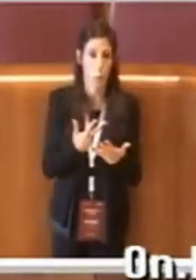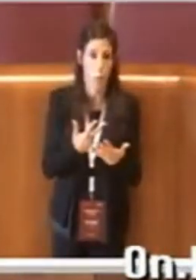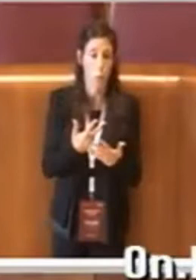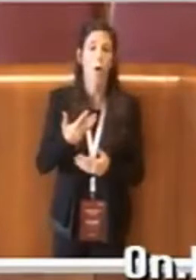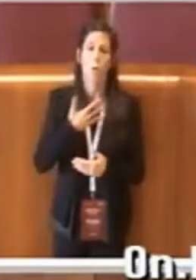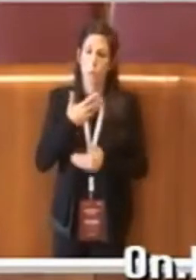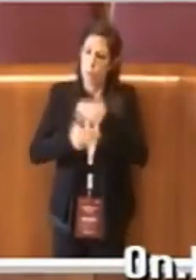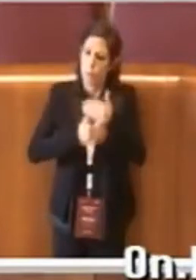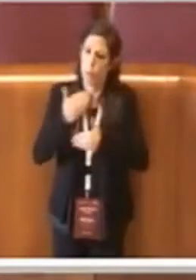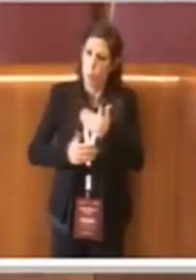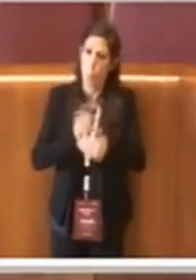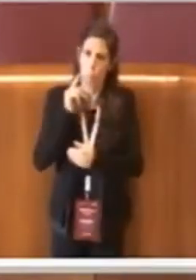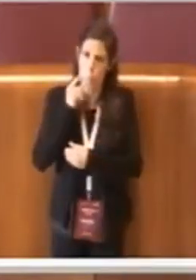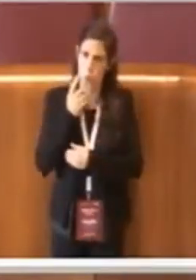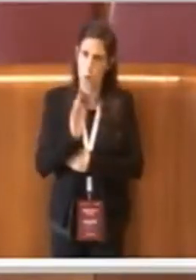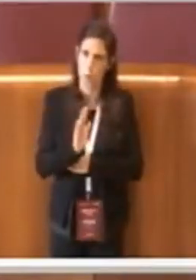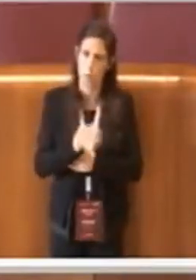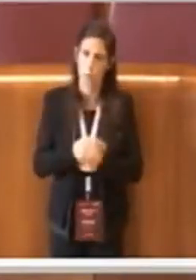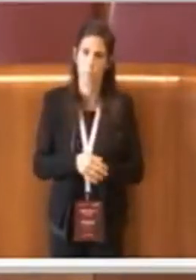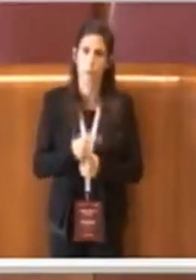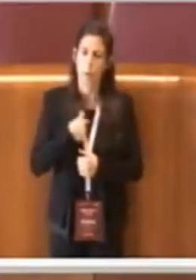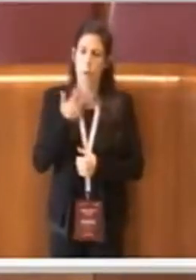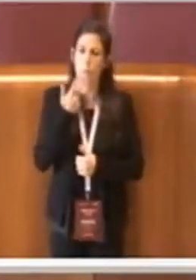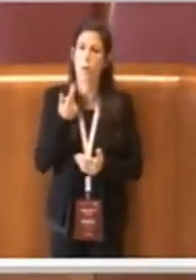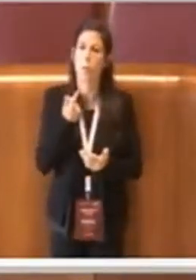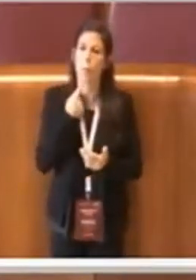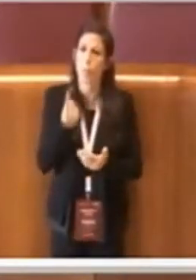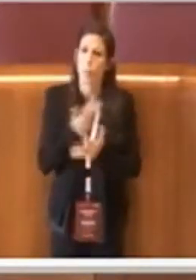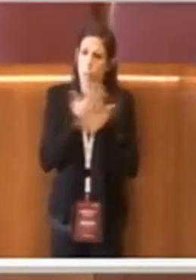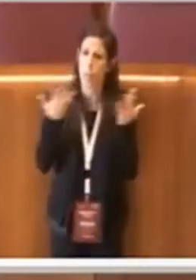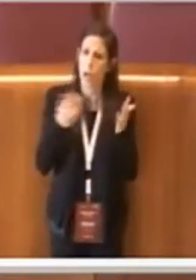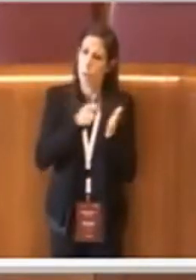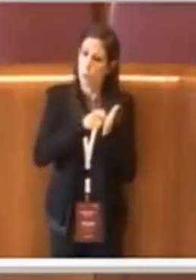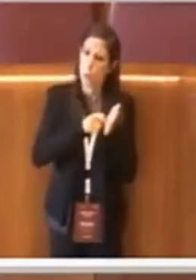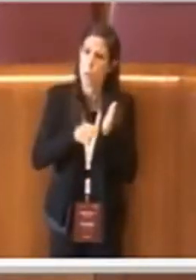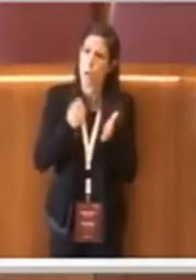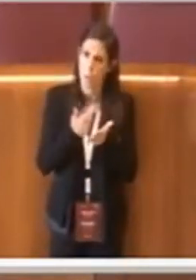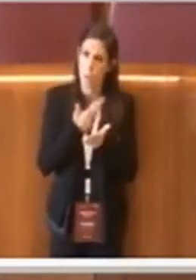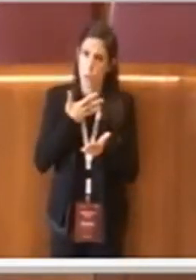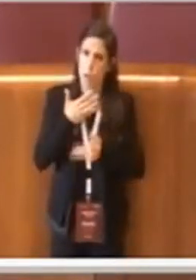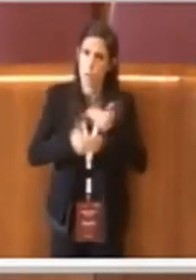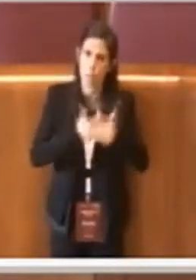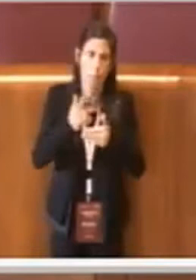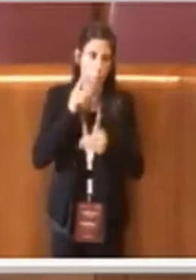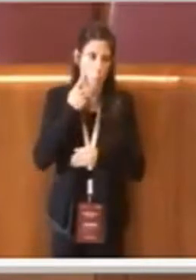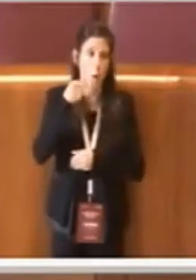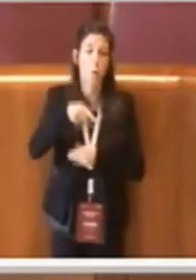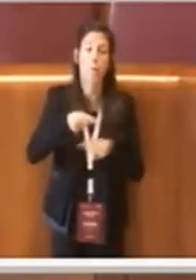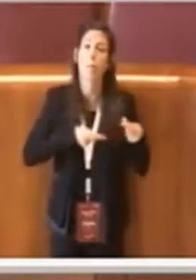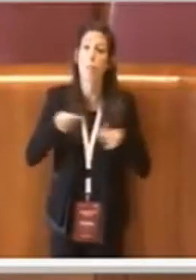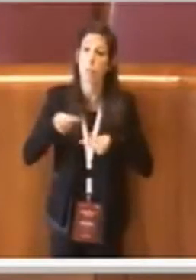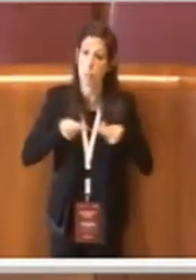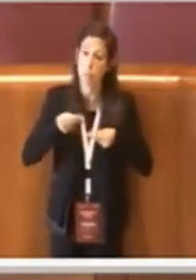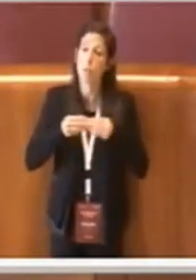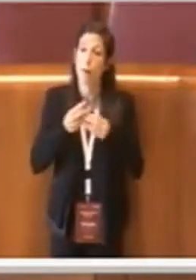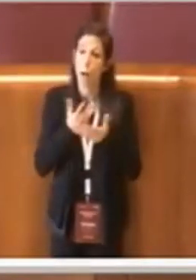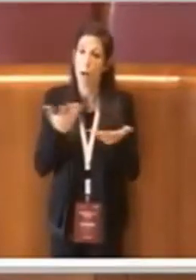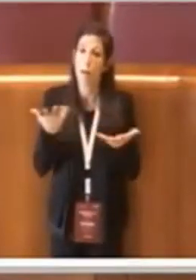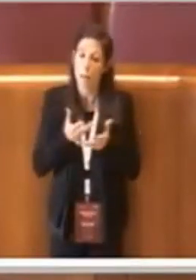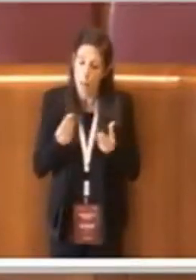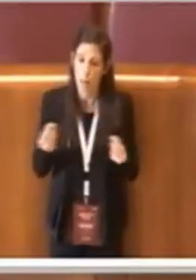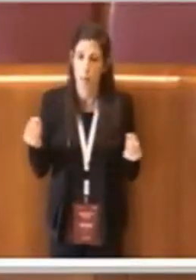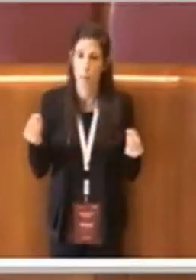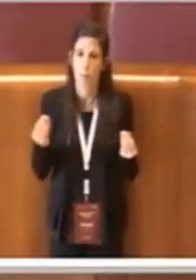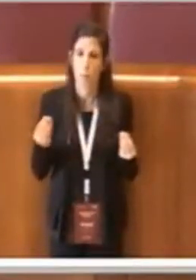nel frattempo e io ci tengo a sottolinearli perché l'amministrazione sta facendo quello che in tantissimi